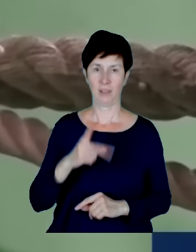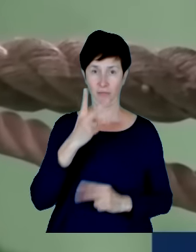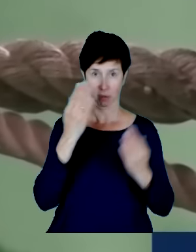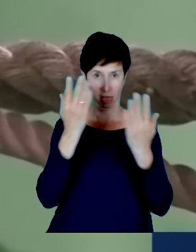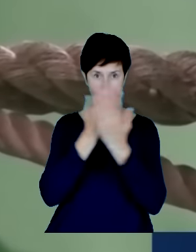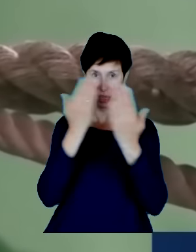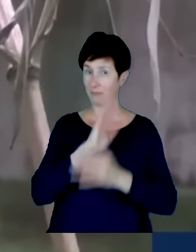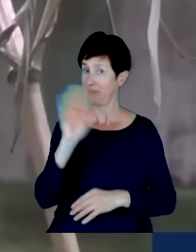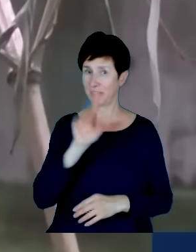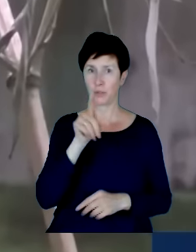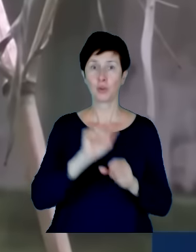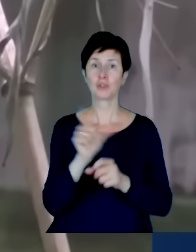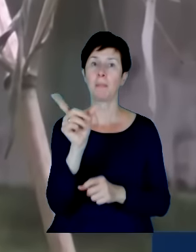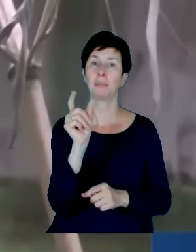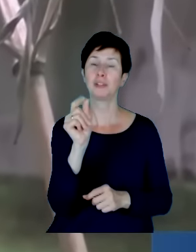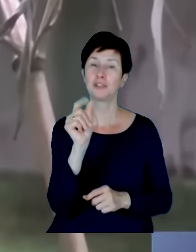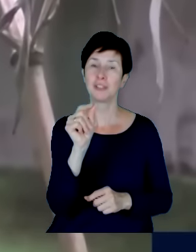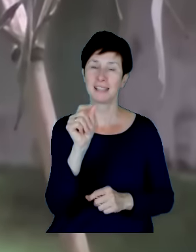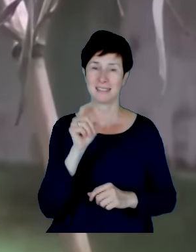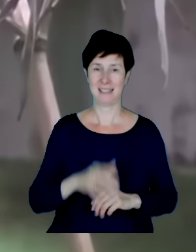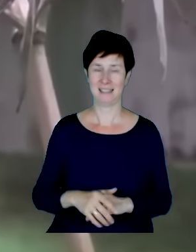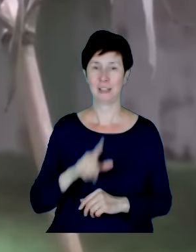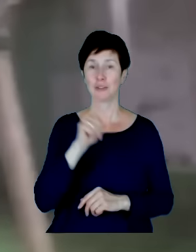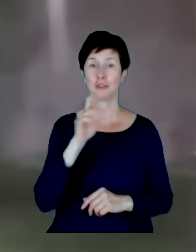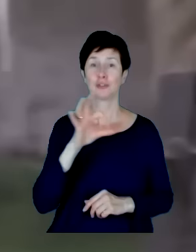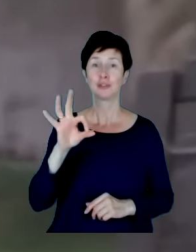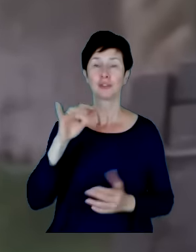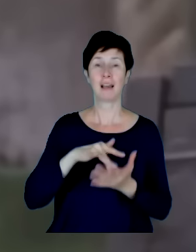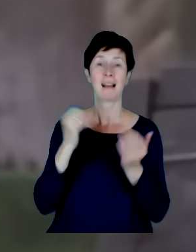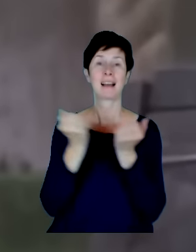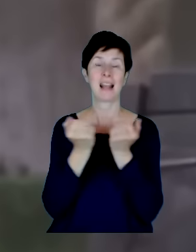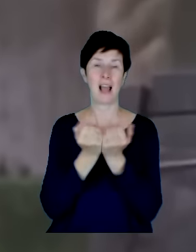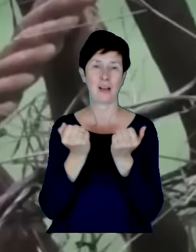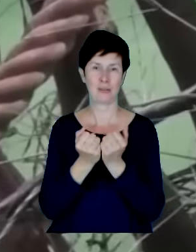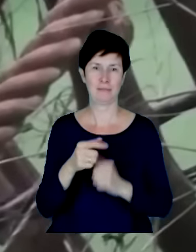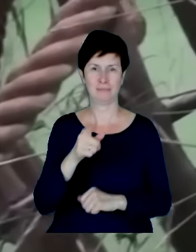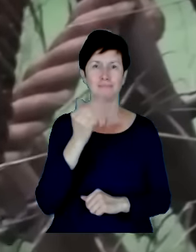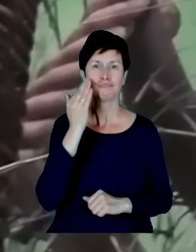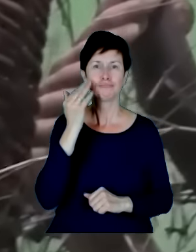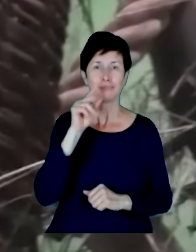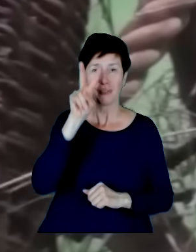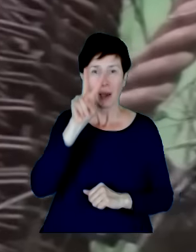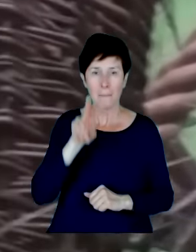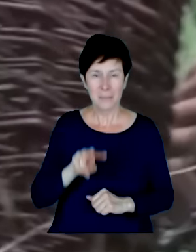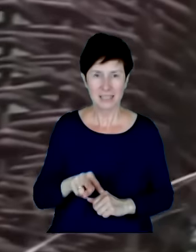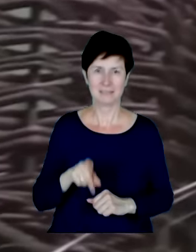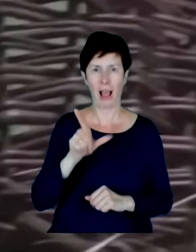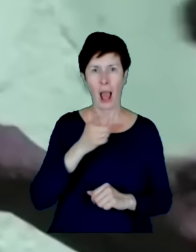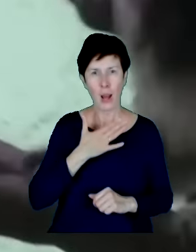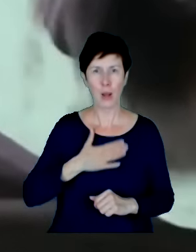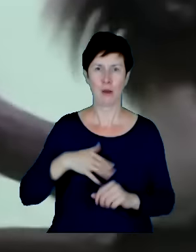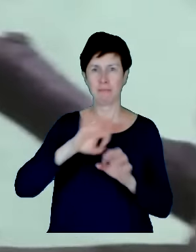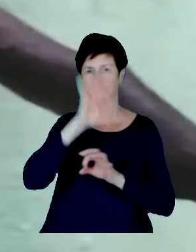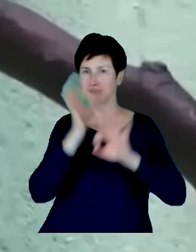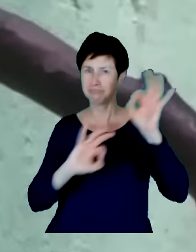po prostu bliźnięta tamaryn białoczuby z ogrodu zoologicznego w Krakowie mimo że mają niespełna dwa miesiące Konary i liny nie stanowią dla nich żadnych